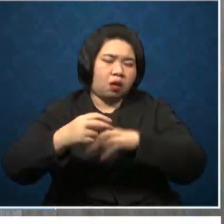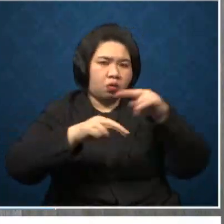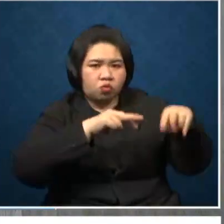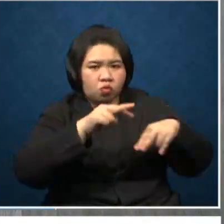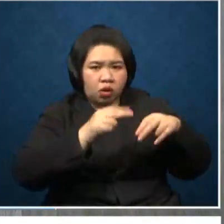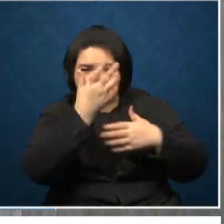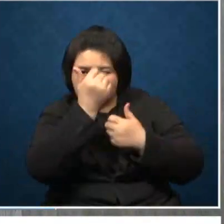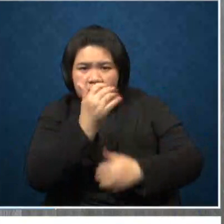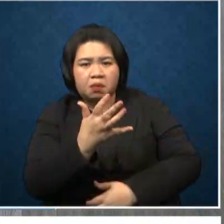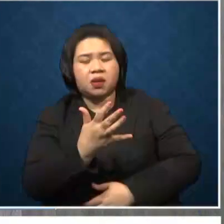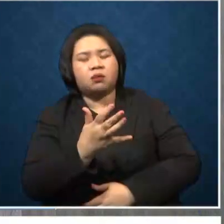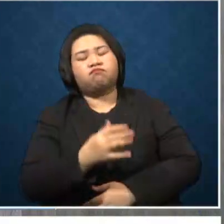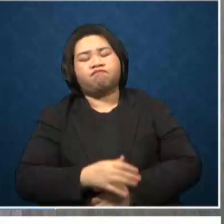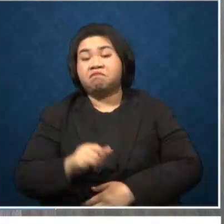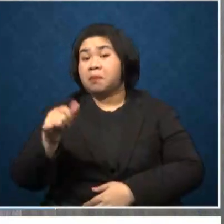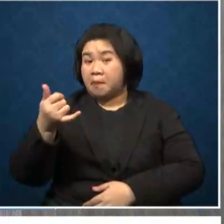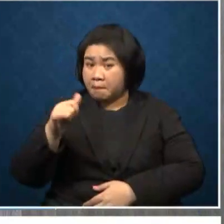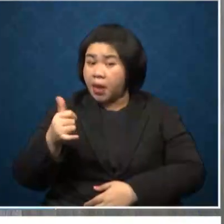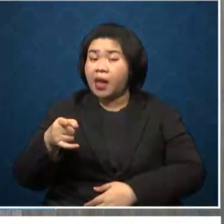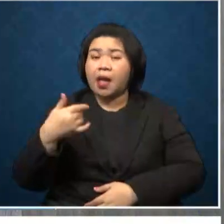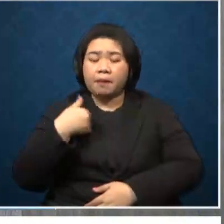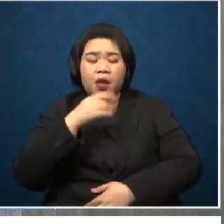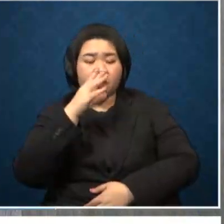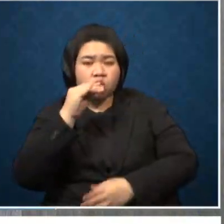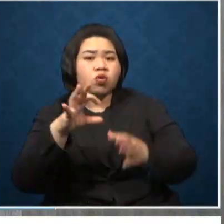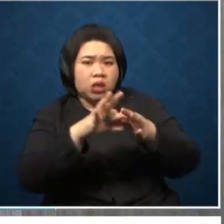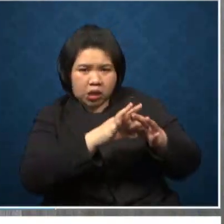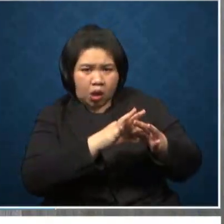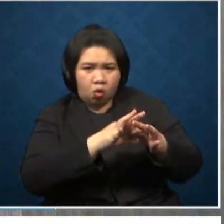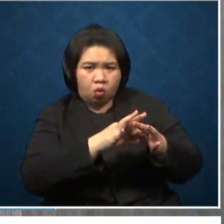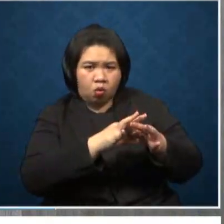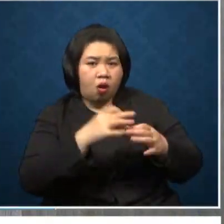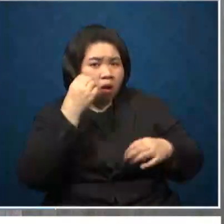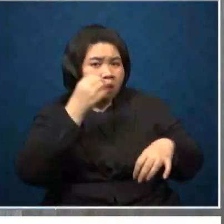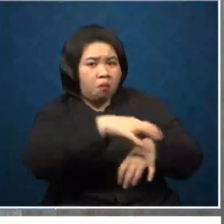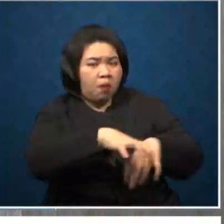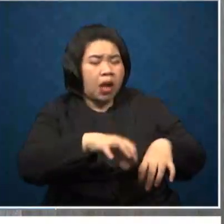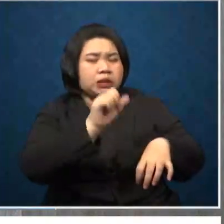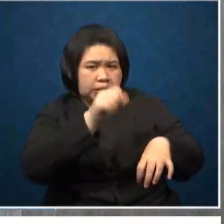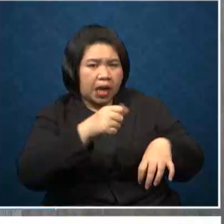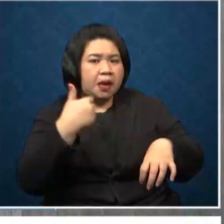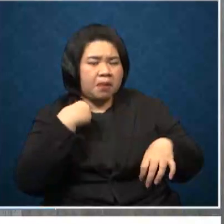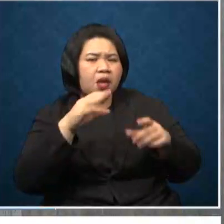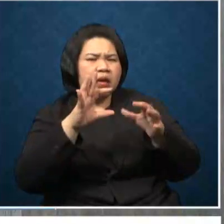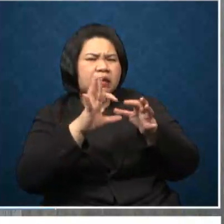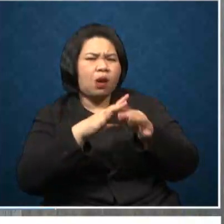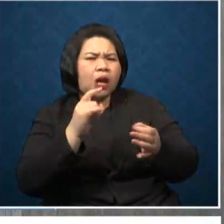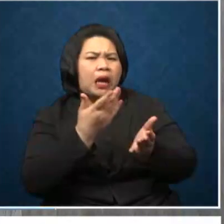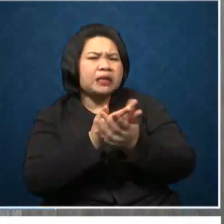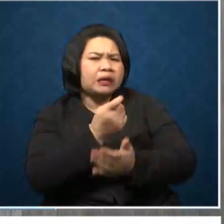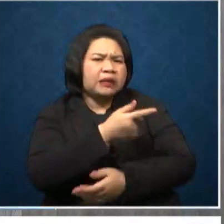อาจจะมีบางครั้งให้ความสำคัญบ้างแต่ก็ก็ไปเรื่องของค่าตอบแทนแต่ว่า